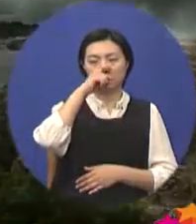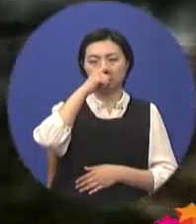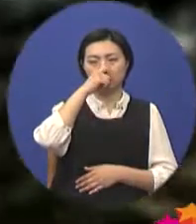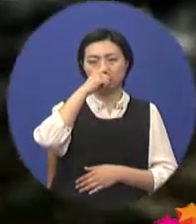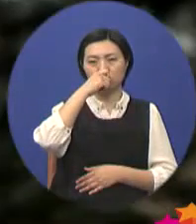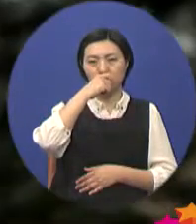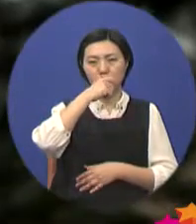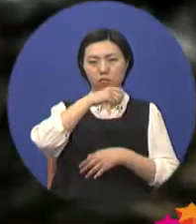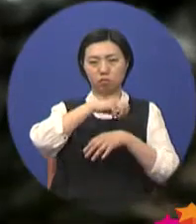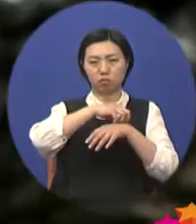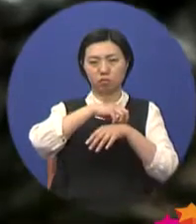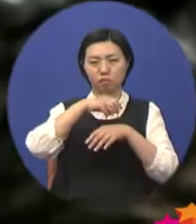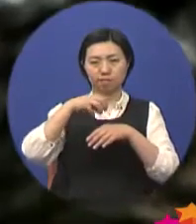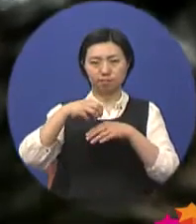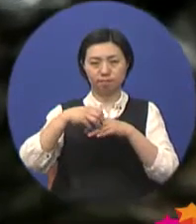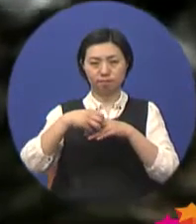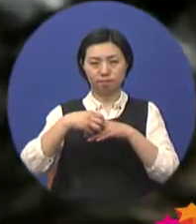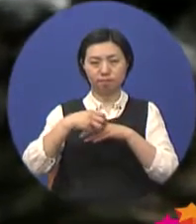얼룩져져